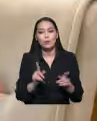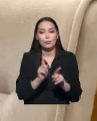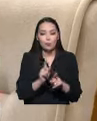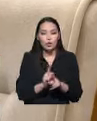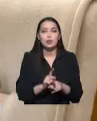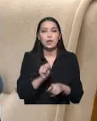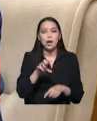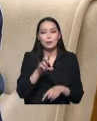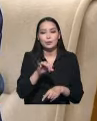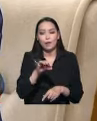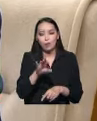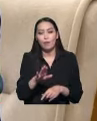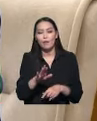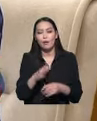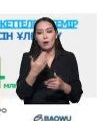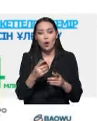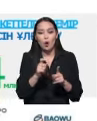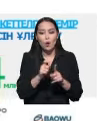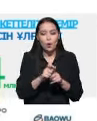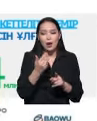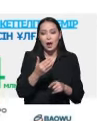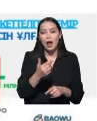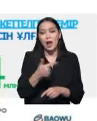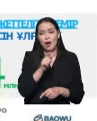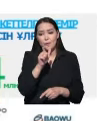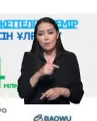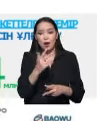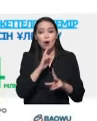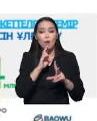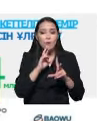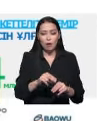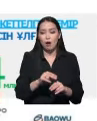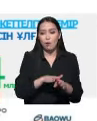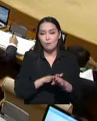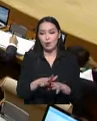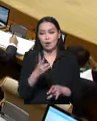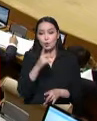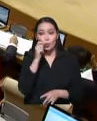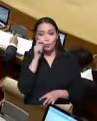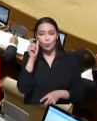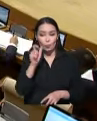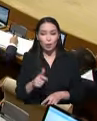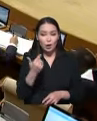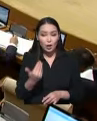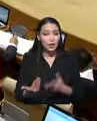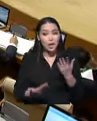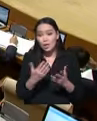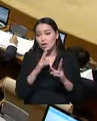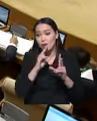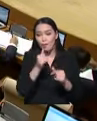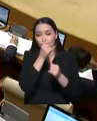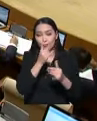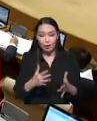Әбенов іліп алды. Бірден сөзбен шағып, азамат болсаң, уәдеңде тұр, деді. Сөзінің соңын қолыңнан келмесе,